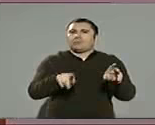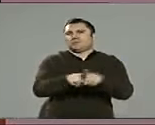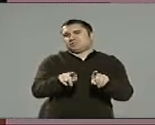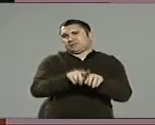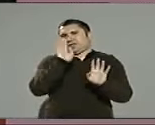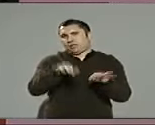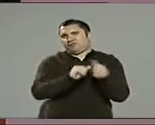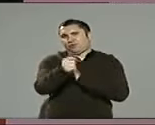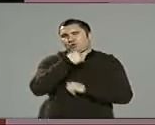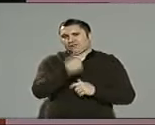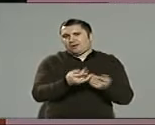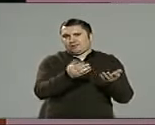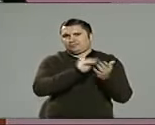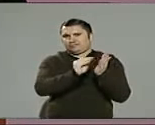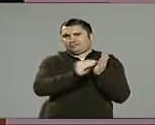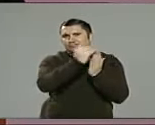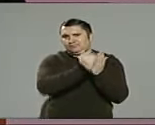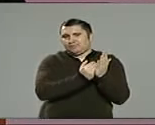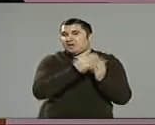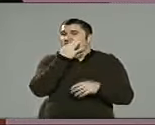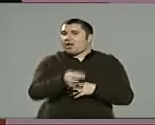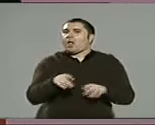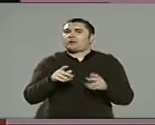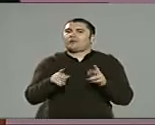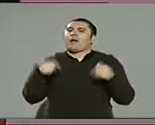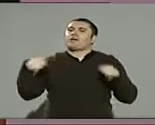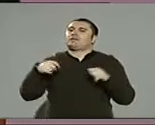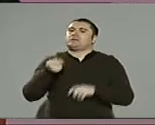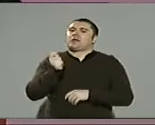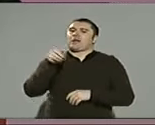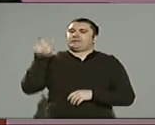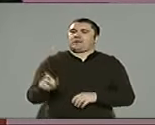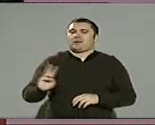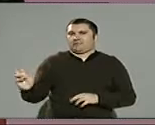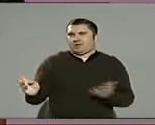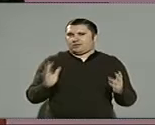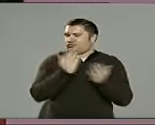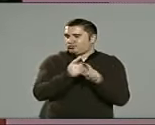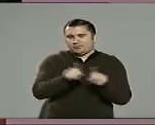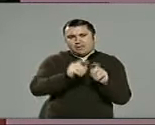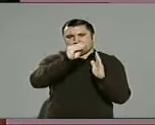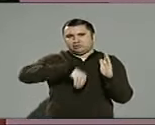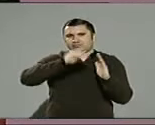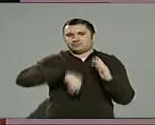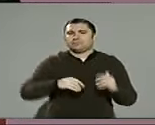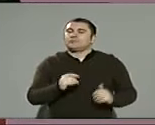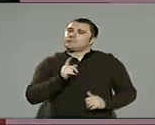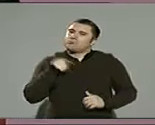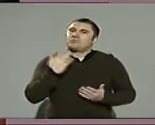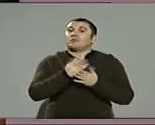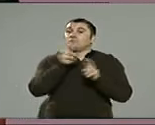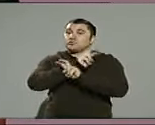gleichen Vorhersagen auf, wenn es um die Frage der Kanzlerkandidatur kommt. Und ich sag euch, wir werden Sie und